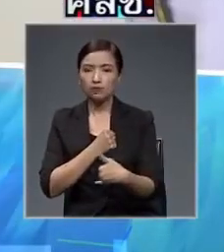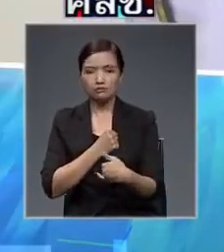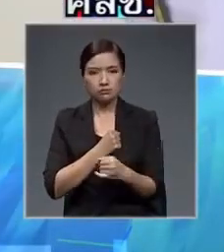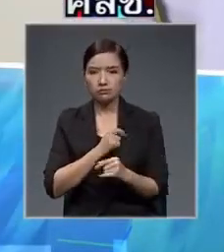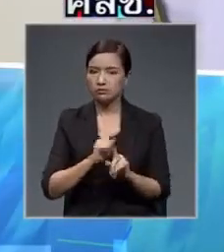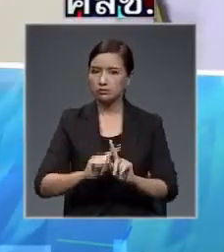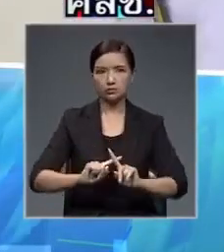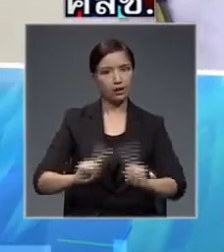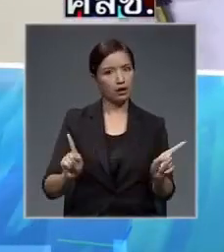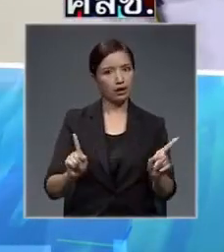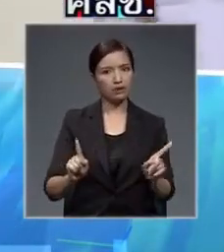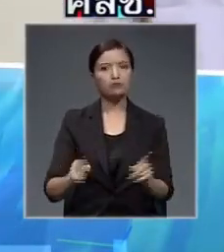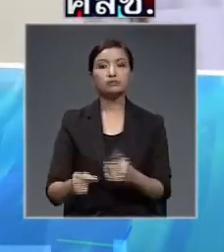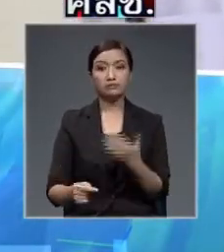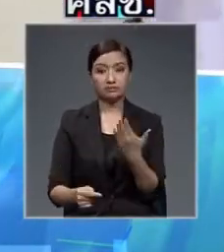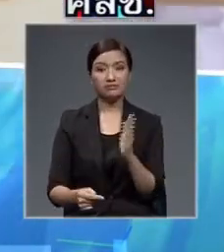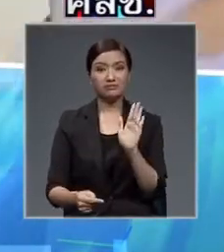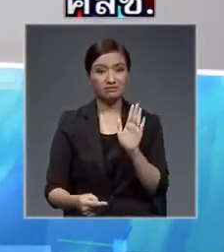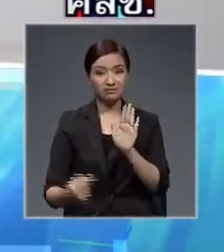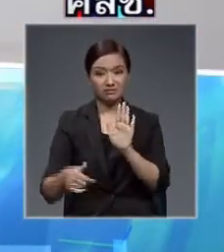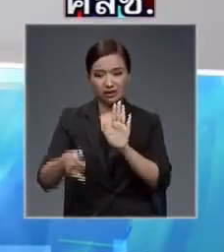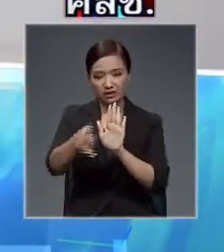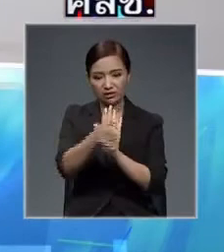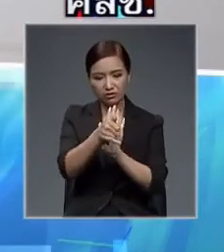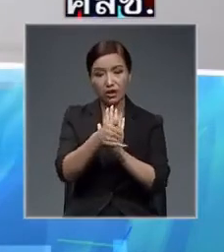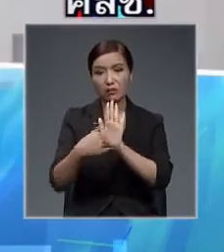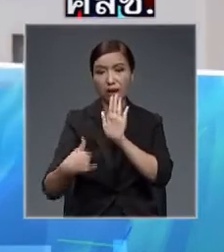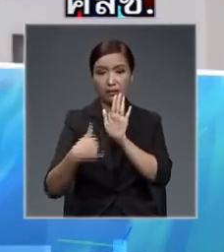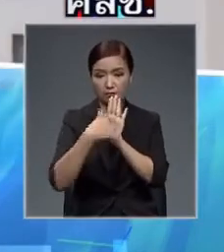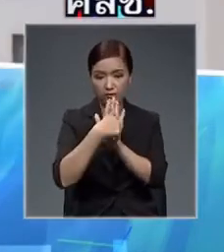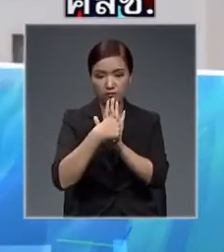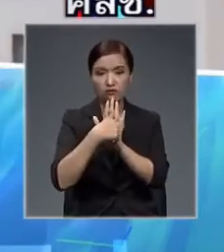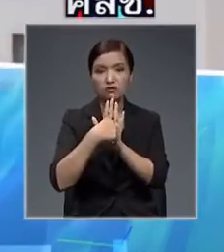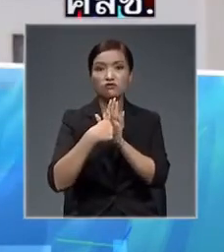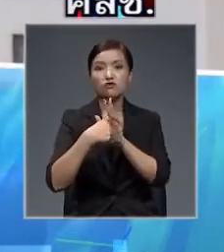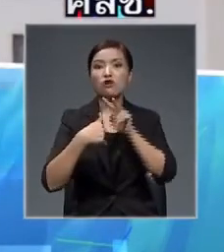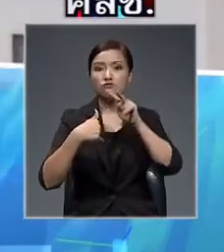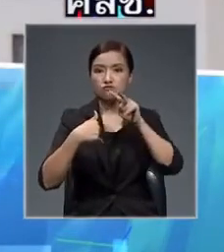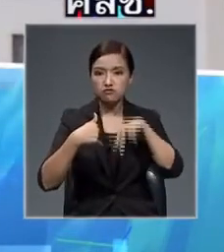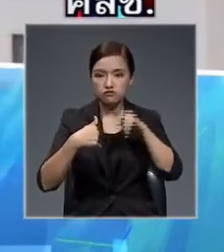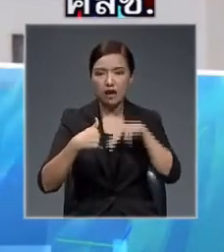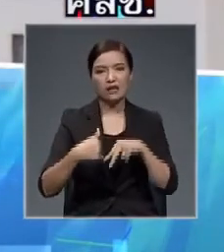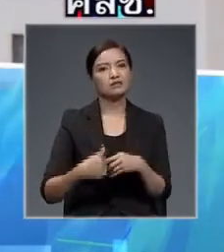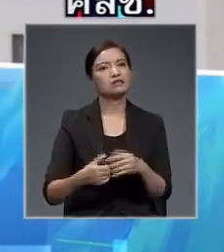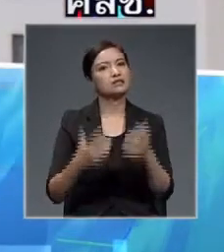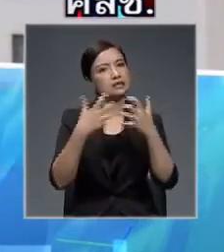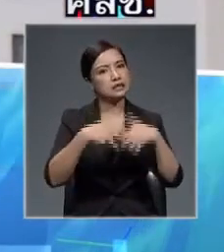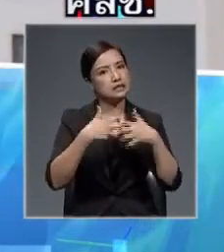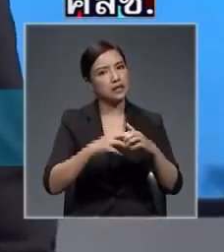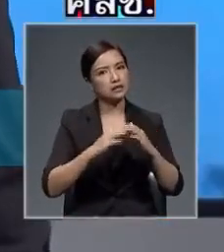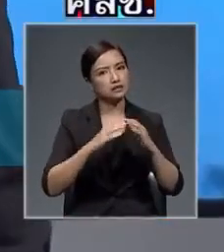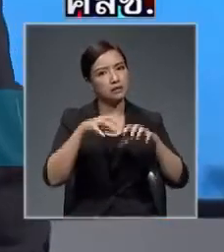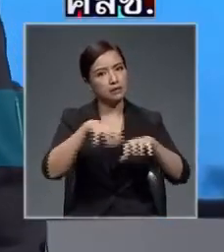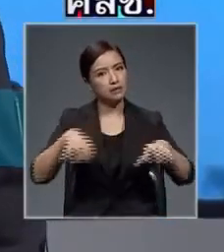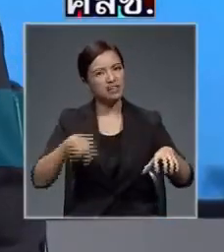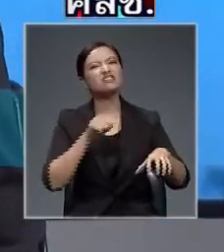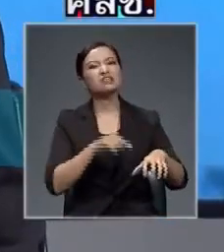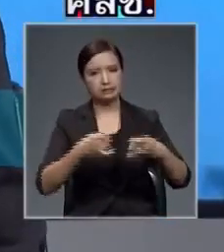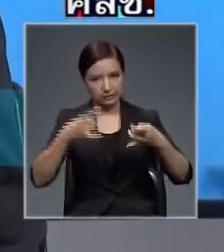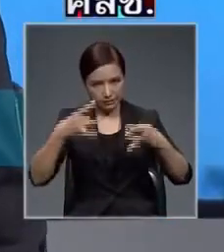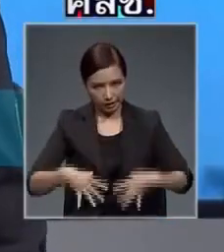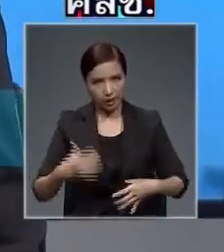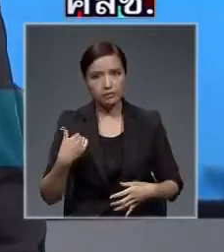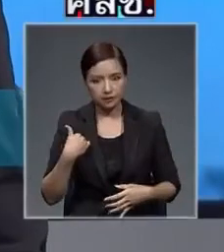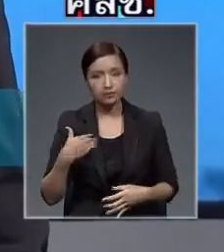ต่อรังสีที่ปล่อยออกมาเนี่ยไม่เหมือนกันนะคะเพราะนั้นทุกเครื่องมีความเสี่ยงทั้งหมด ค่ะมาถึงส่วนที่2บ้างค่ะท่านโฆษก